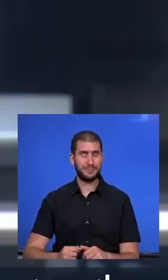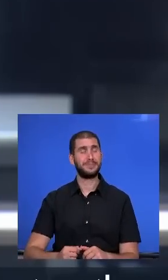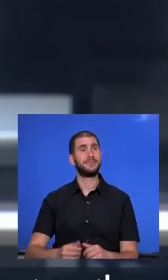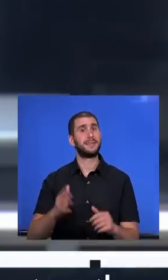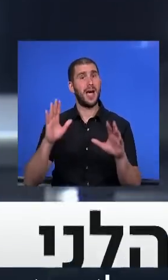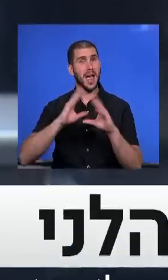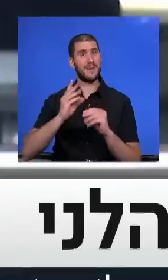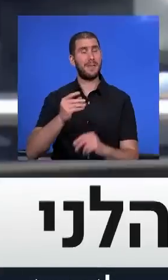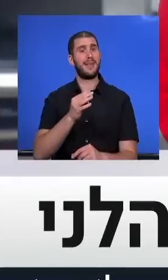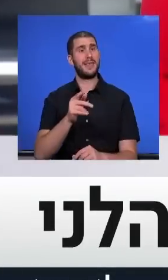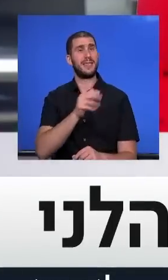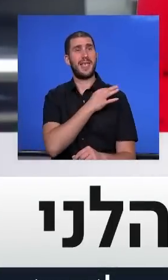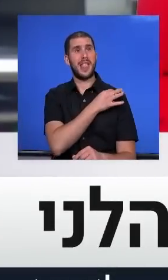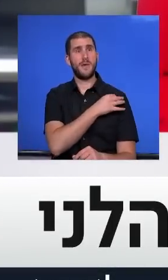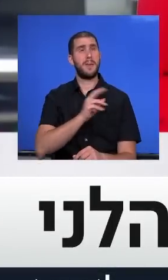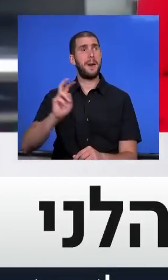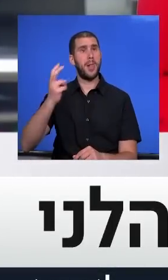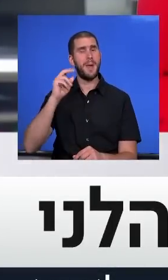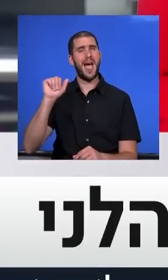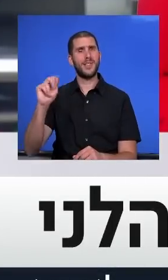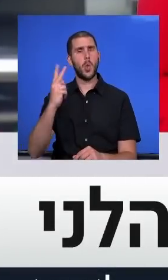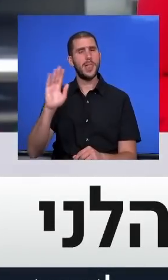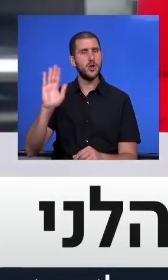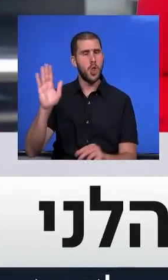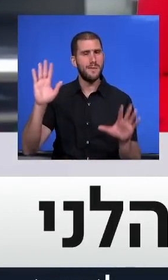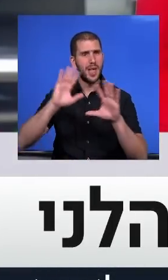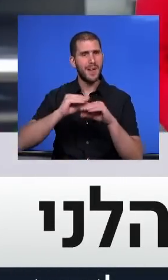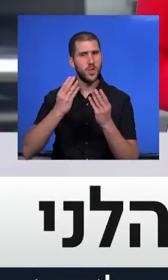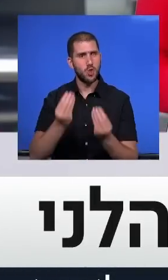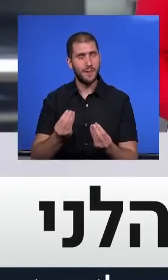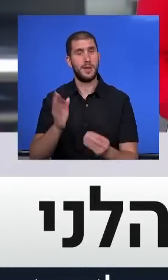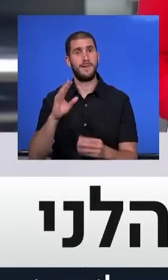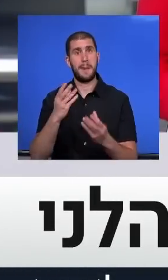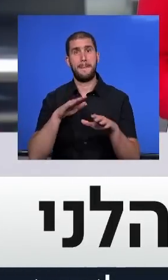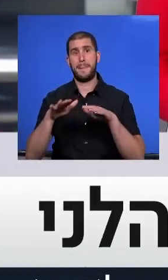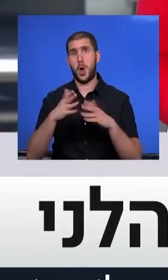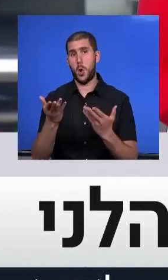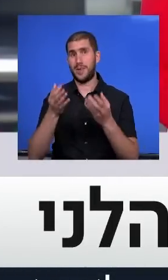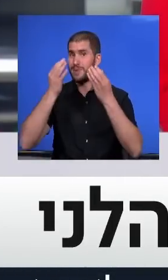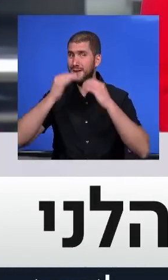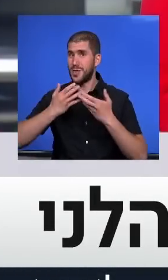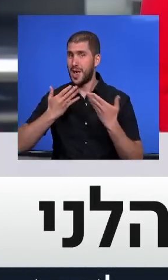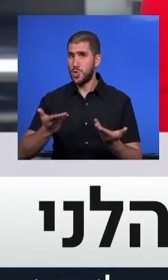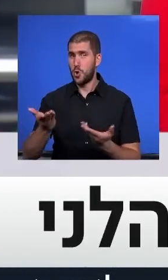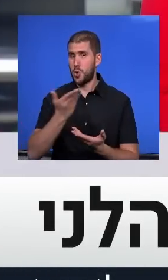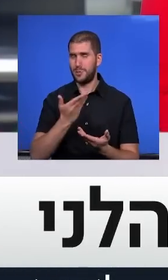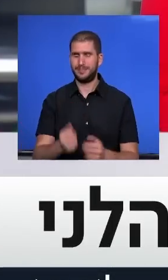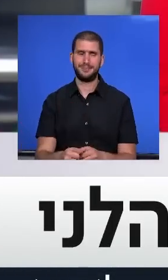איתך, תת-אלוף במילואים אביגדור קהלני, שלום, ערב טוב, וגם הרבה ברכות וכבוד מכאן מאיתנו.